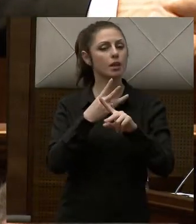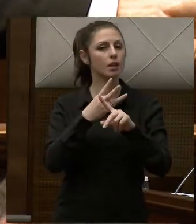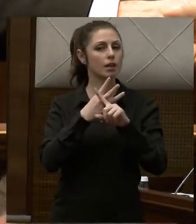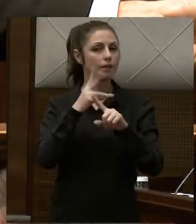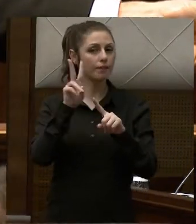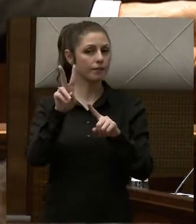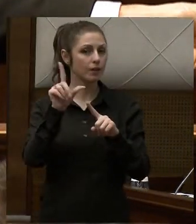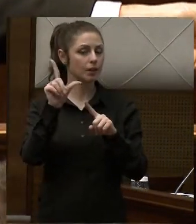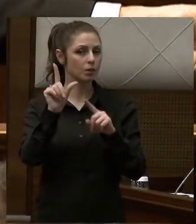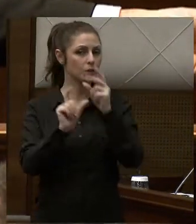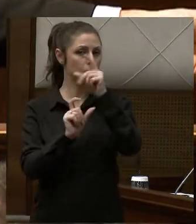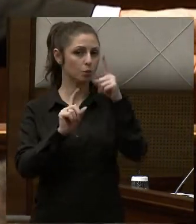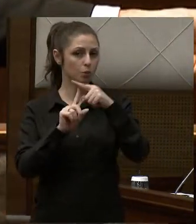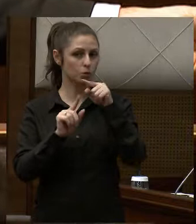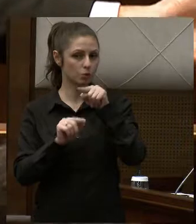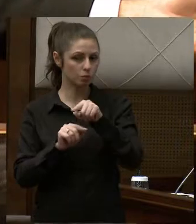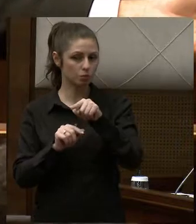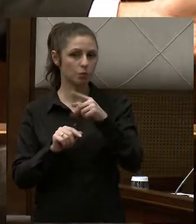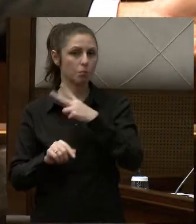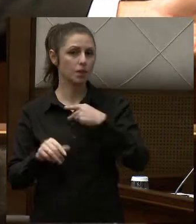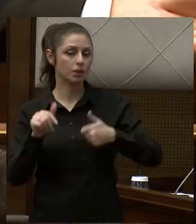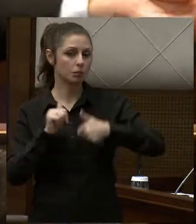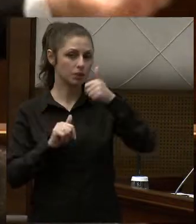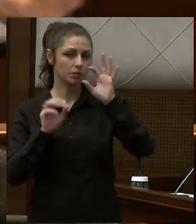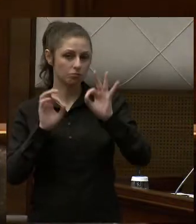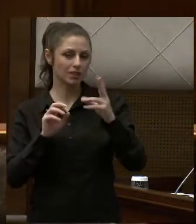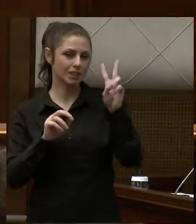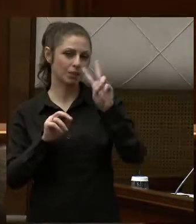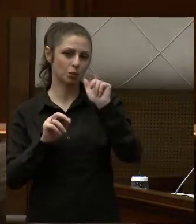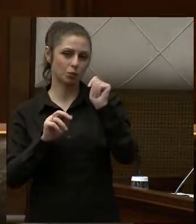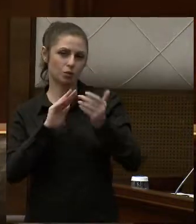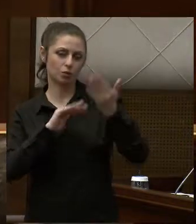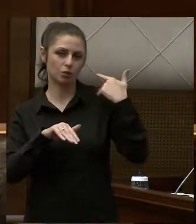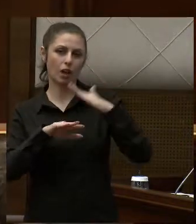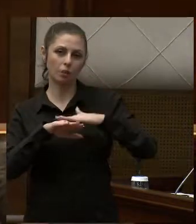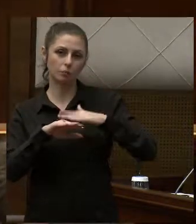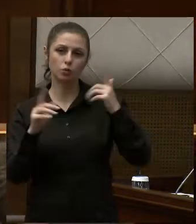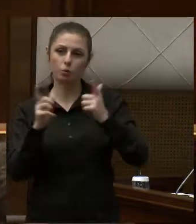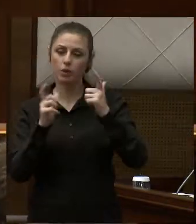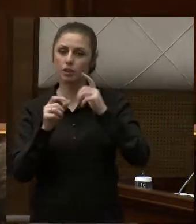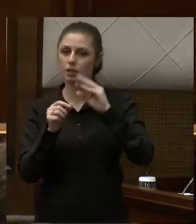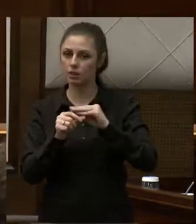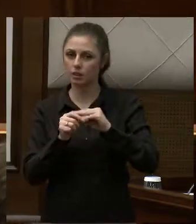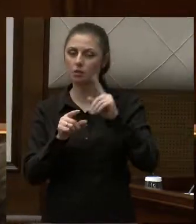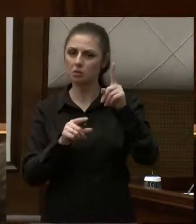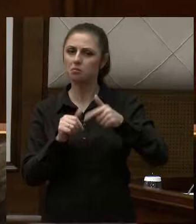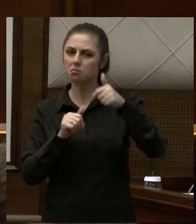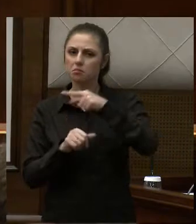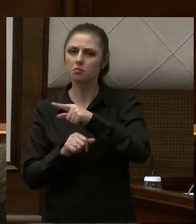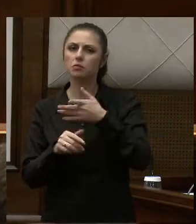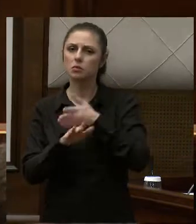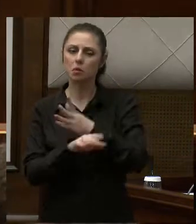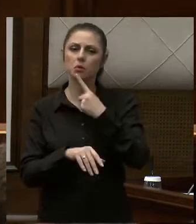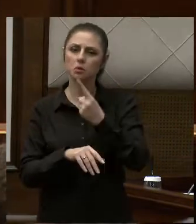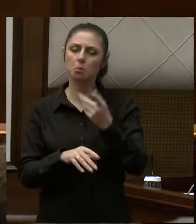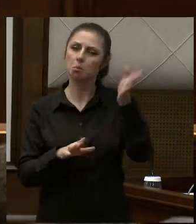Belediye Başkanımızla baş başa en son 20 gün önce yaptığım toplantıda o da başkan doğru diyorsunuz,